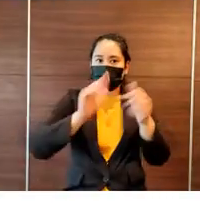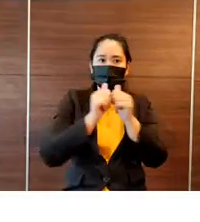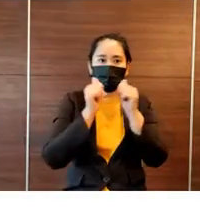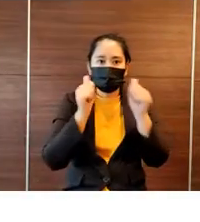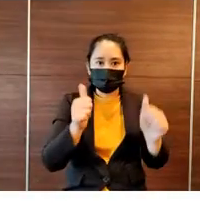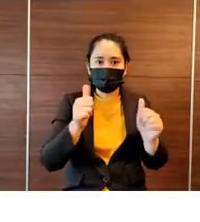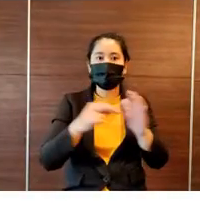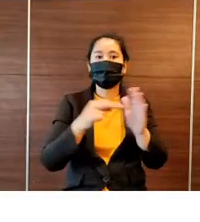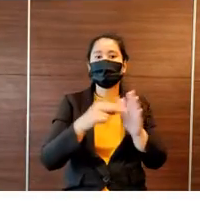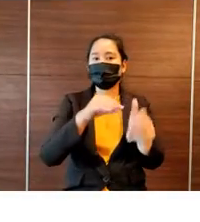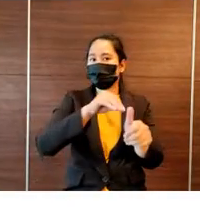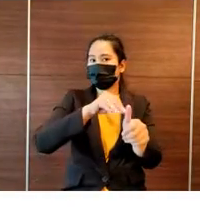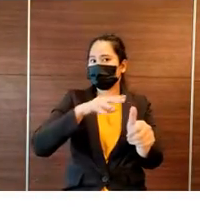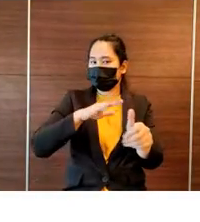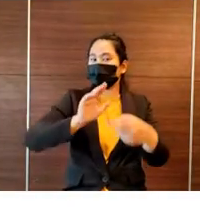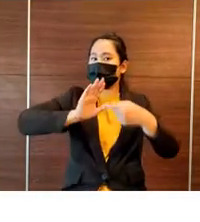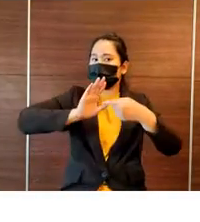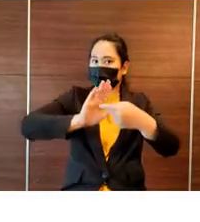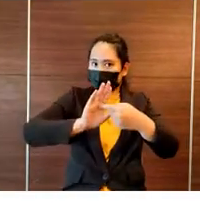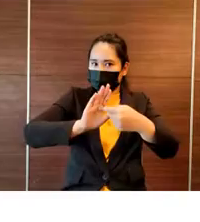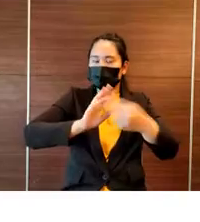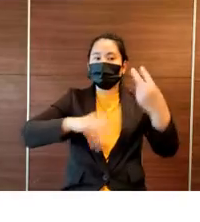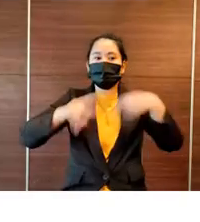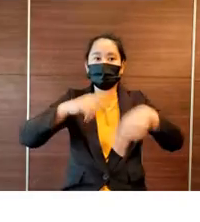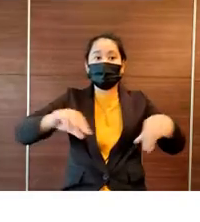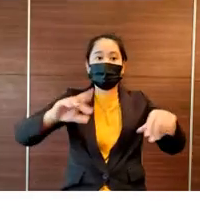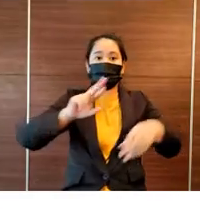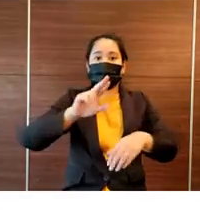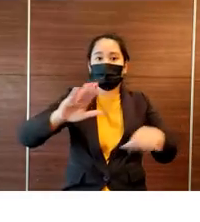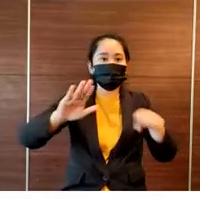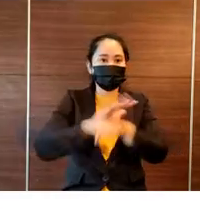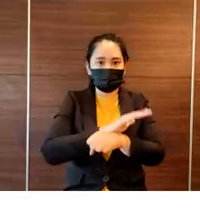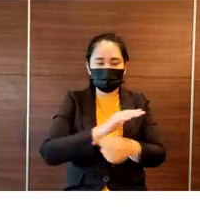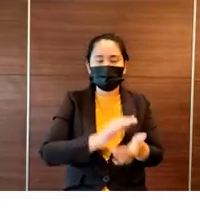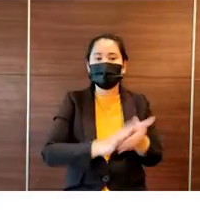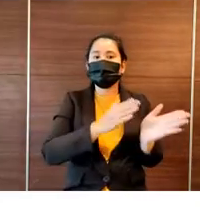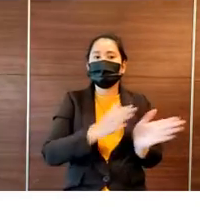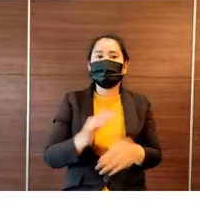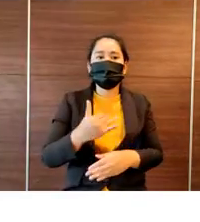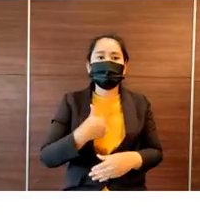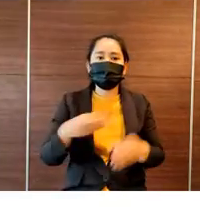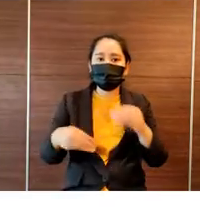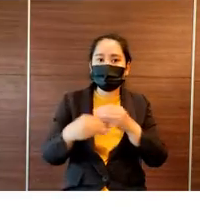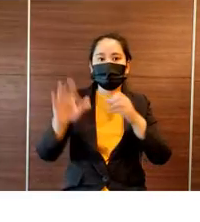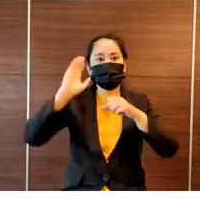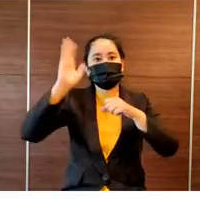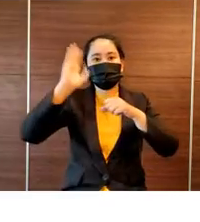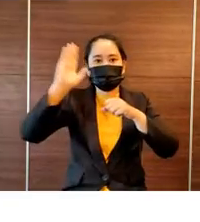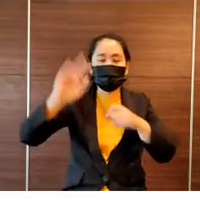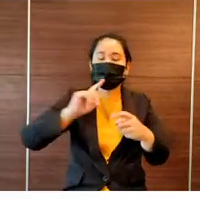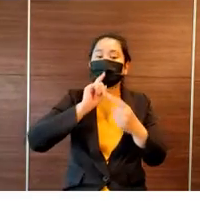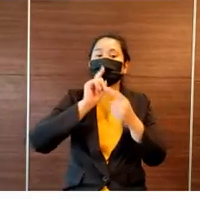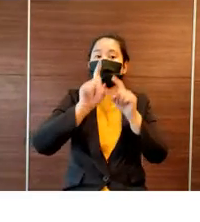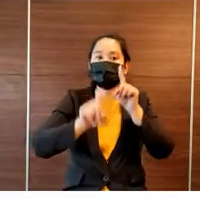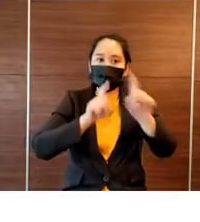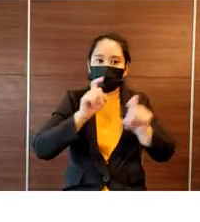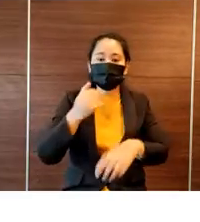ที่จะเป็นผู้นำในเรื่องของการให้บริการแบบ KPHS นะคะตอนนี้มีใครอยากจะเสริมหรืออยากจะมีคำถามเพิ่มเติมไหมค